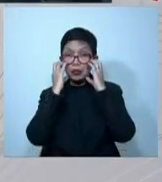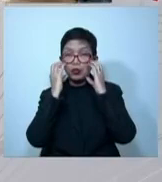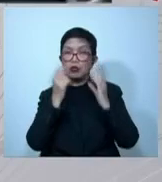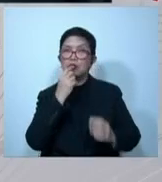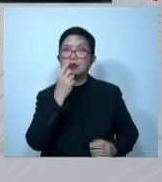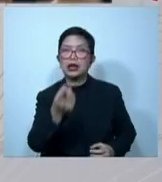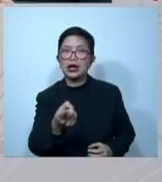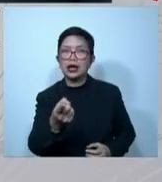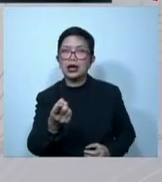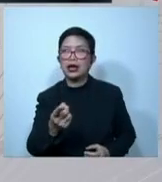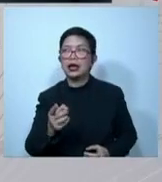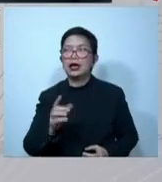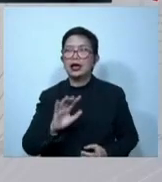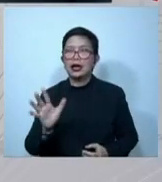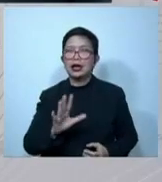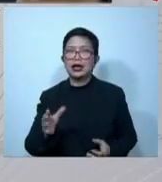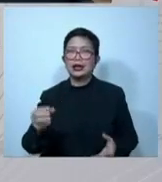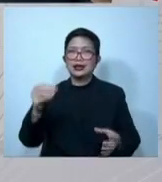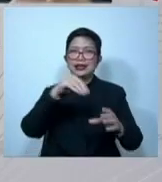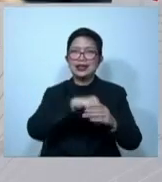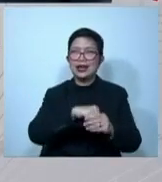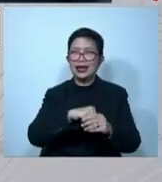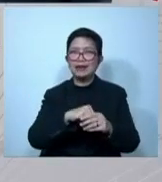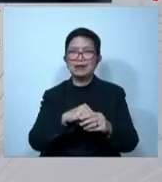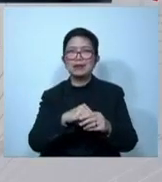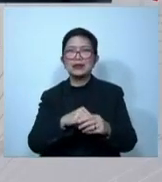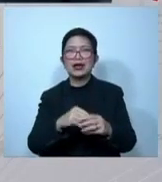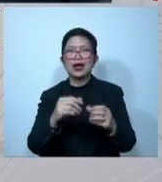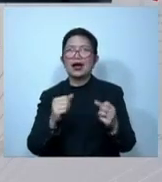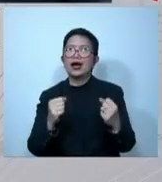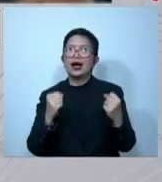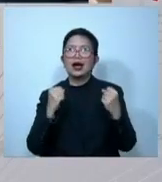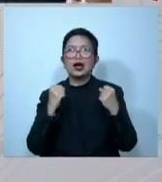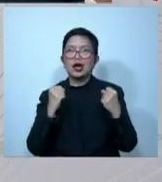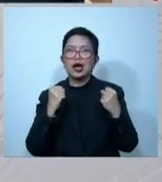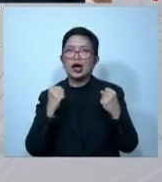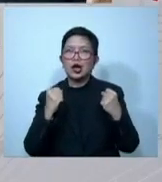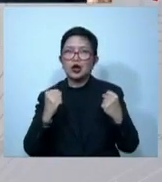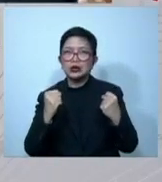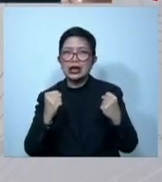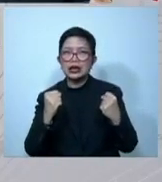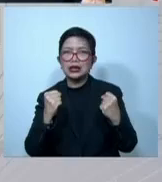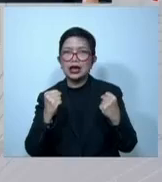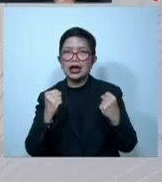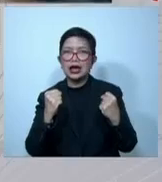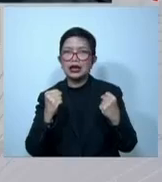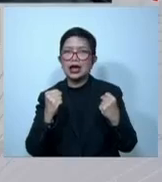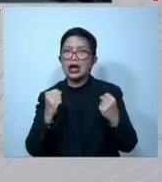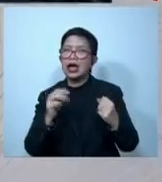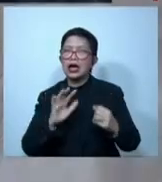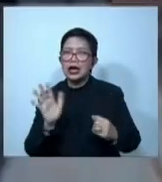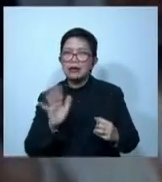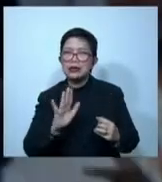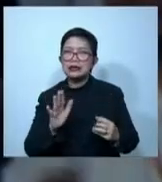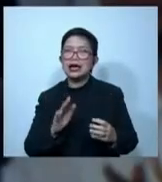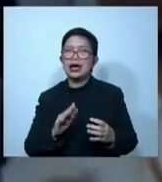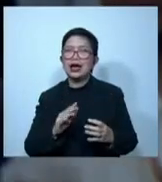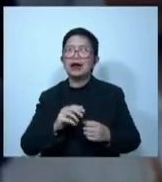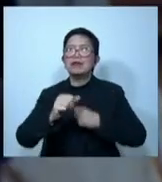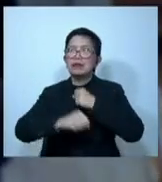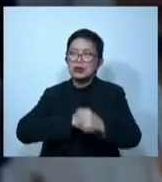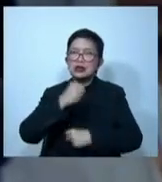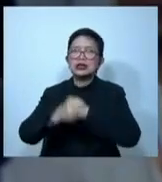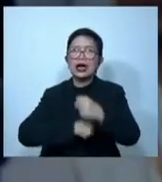tidak terlalu kaku, sehingga alurnya dan pasangan calon pun juga akan lebih rileks dan bisa lebih leluasa dalam menyampaikan